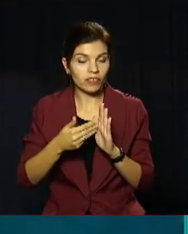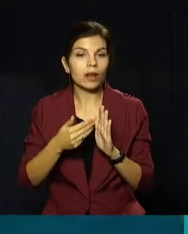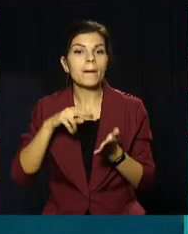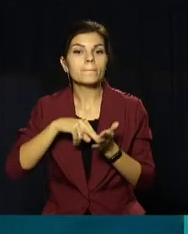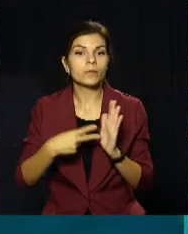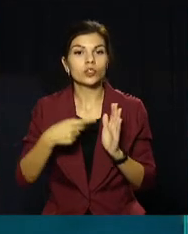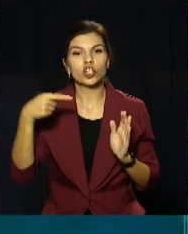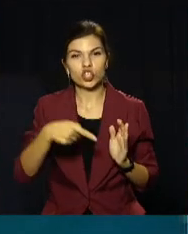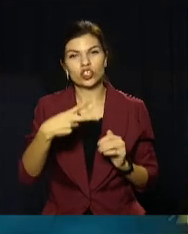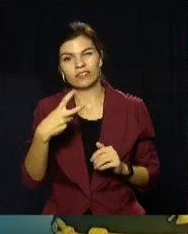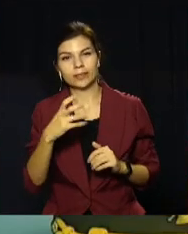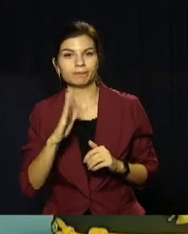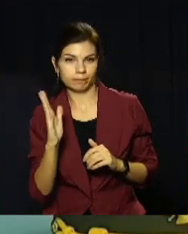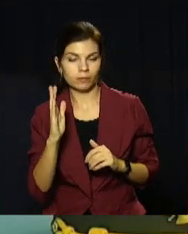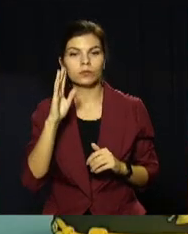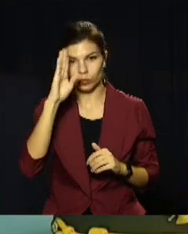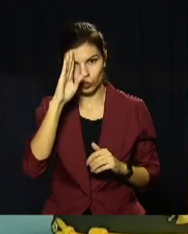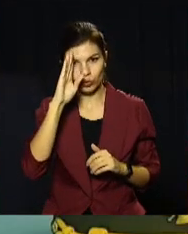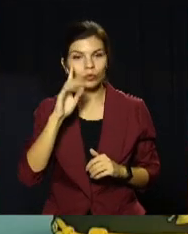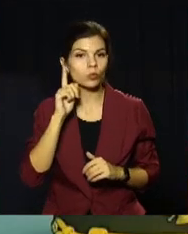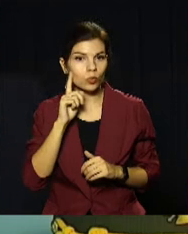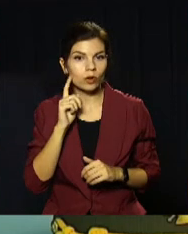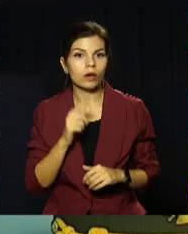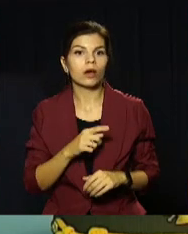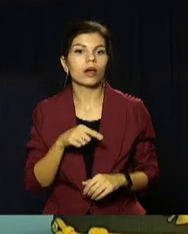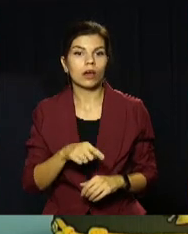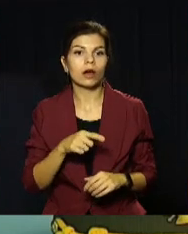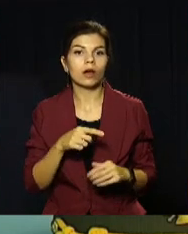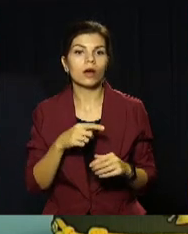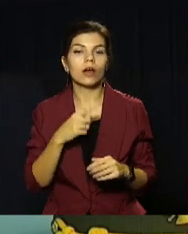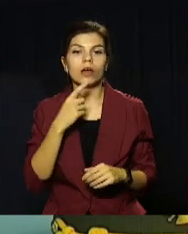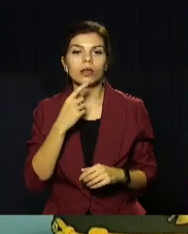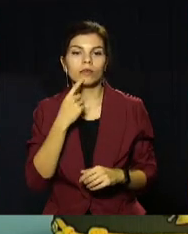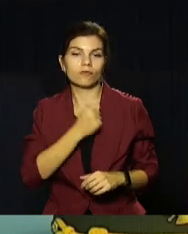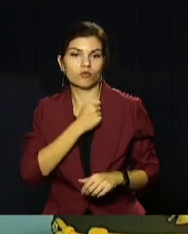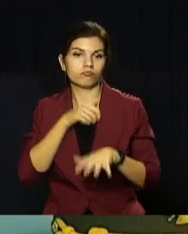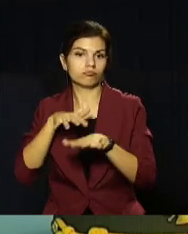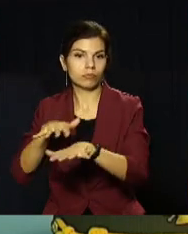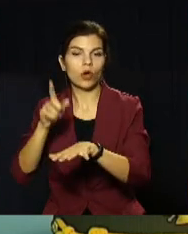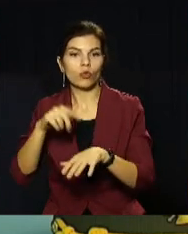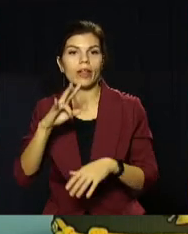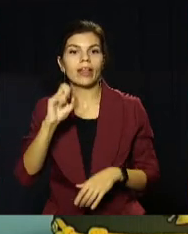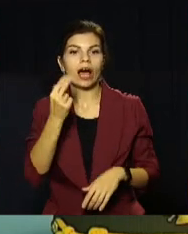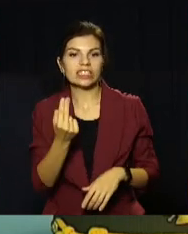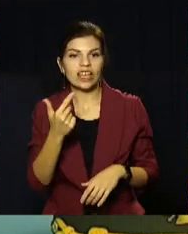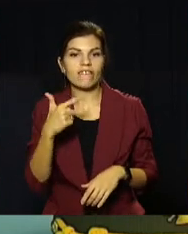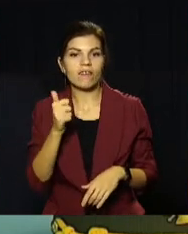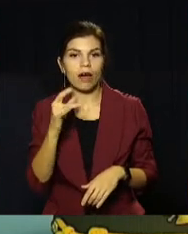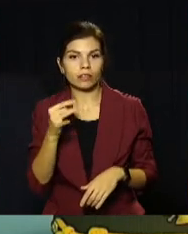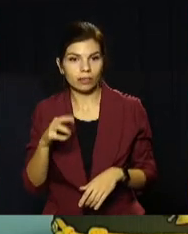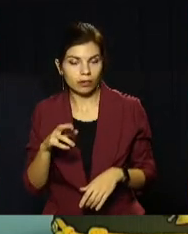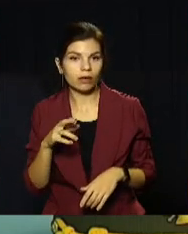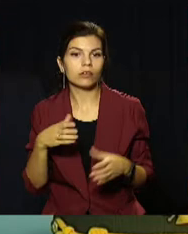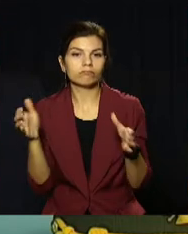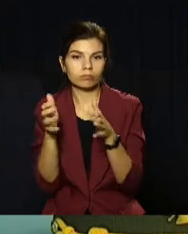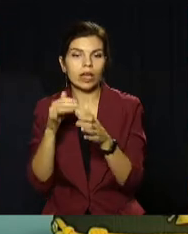призвати понад 1200 юнаків, із них більша частина піде в Збройні сили України, також буде Нацгвардія України комплектуватись і